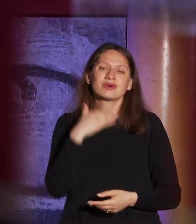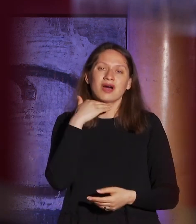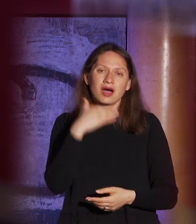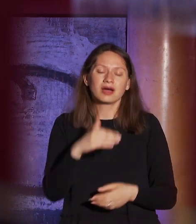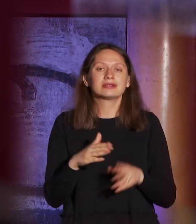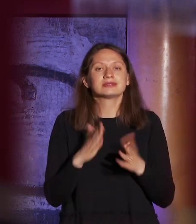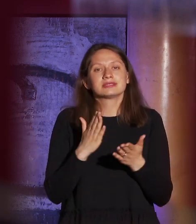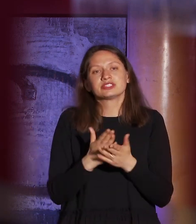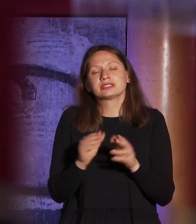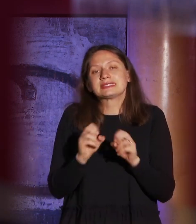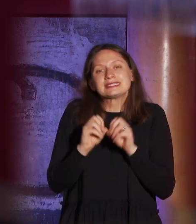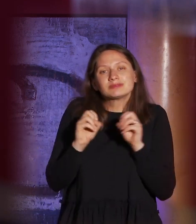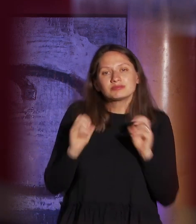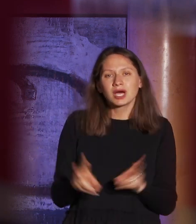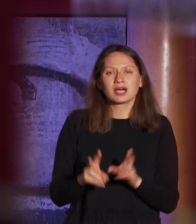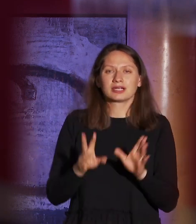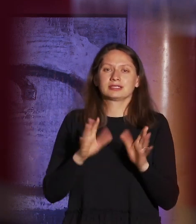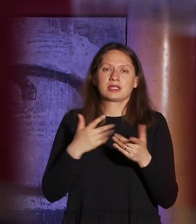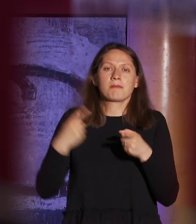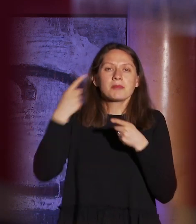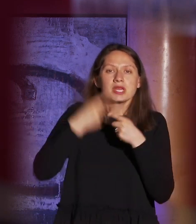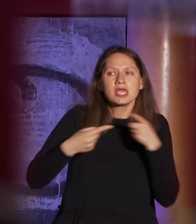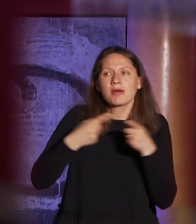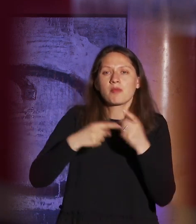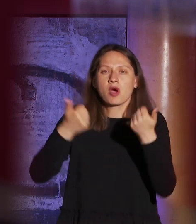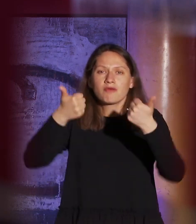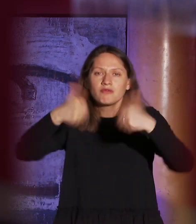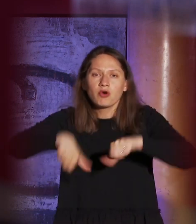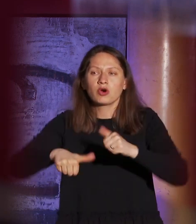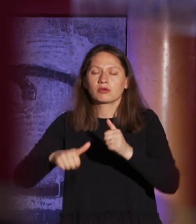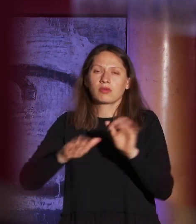tam tikros priemonės ir būdai,